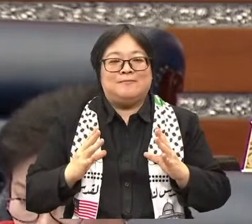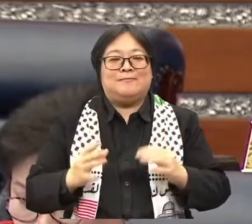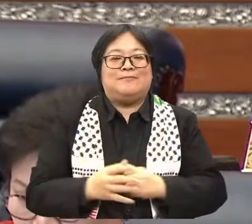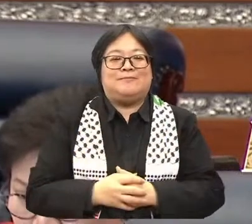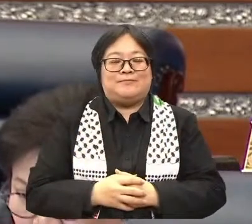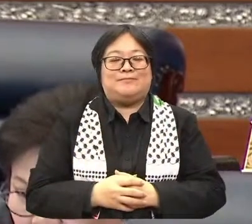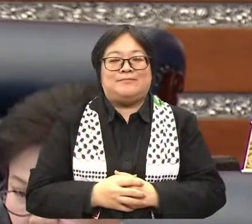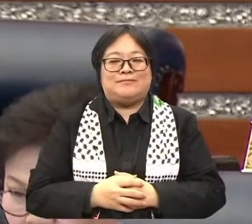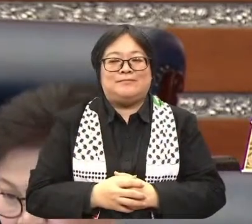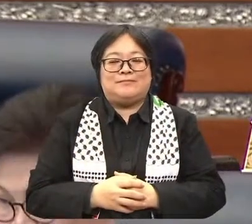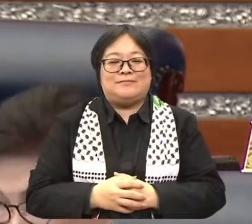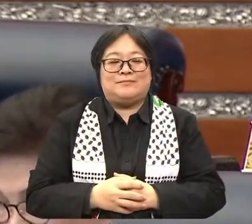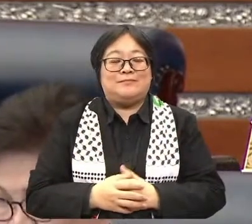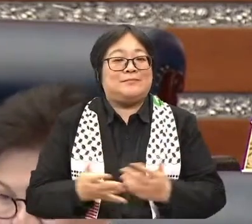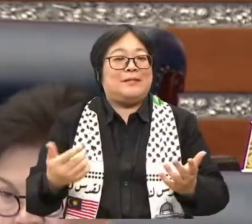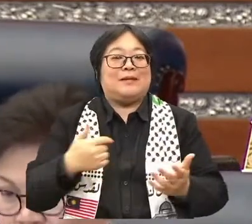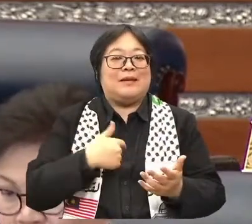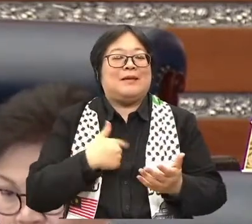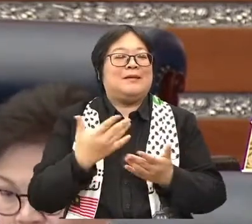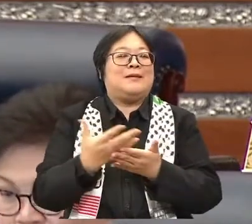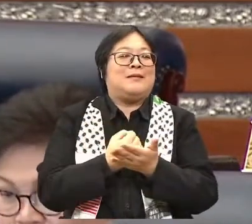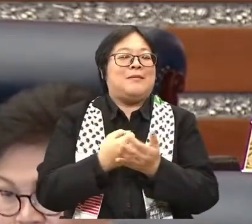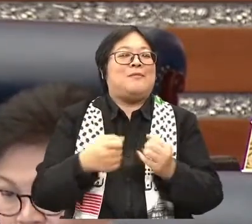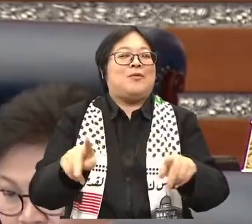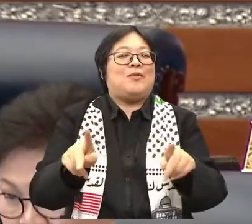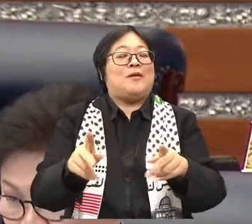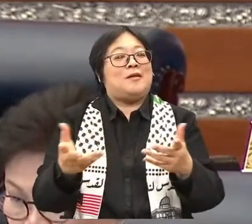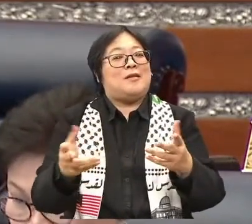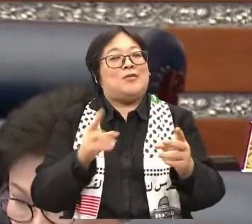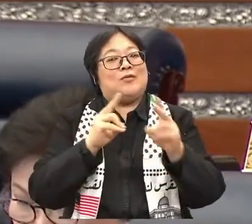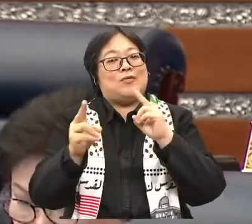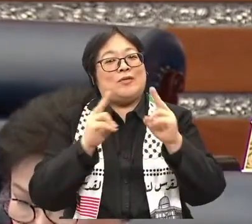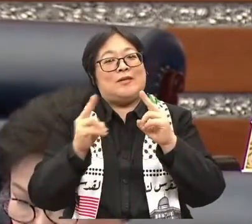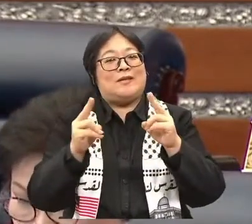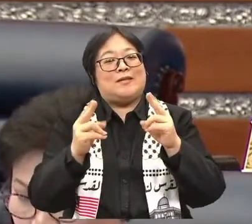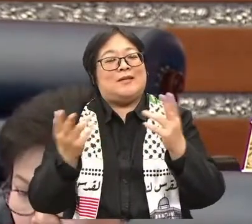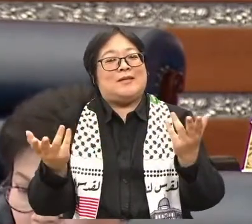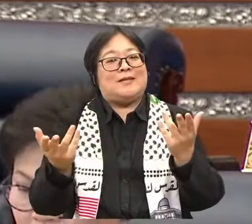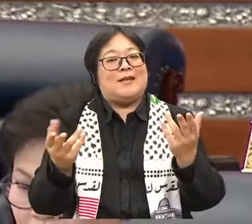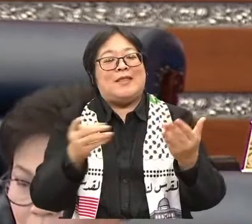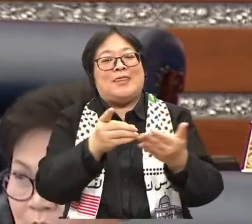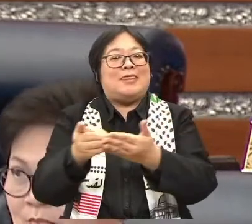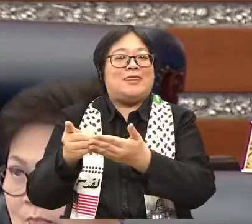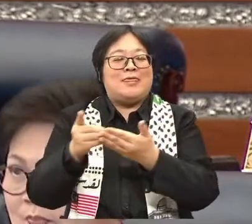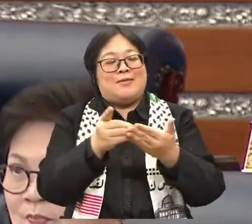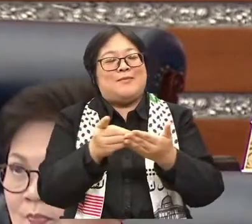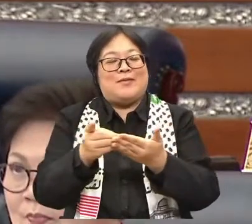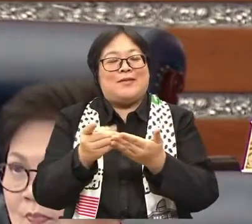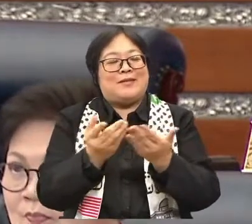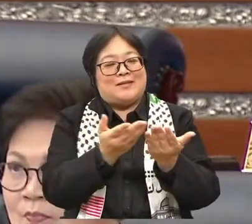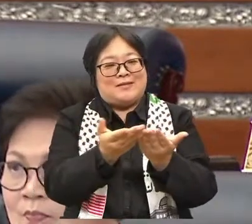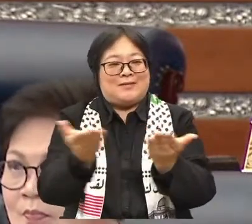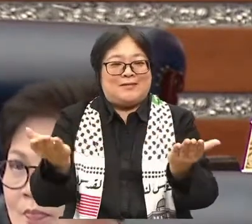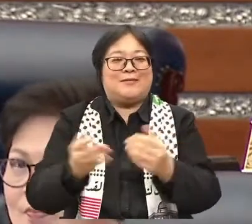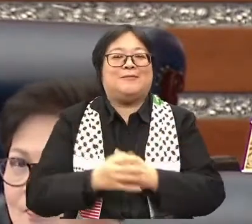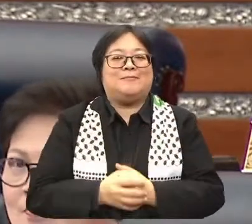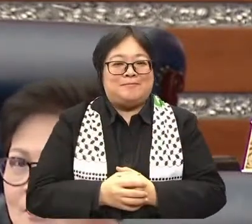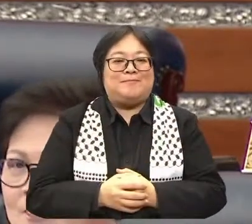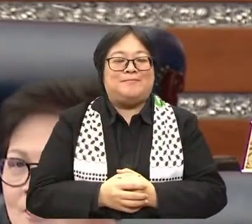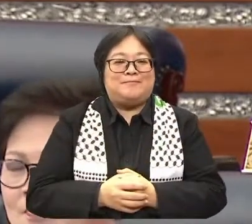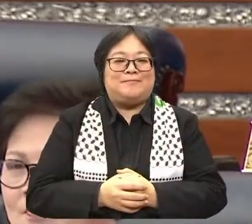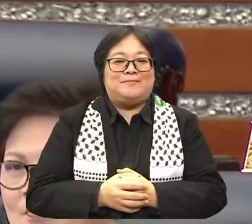tempat ke tempat yang lain saya mengambil kesempatan ini juga untuk mengucapkan tibaali nalwal tkal kepada